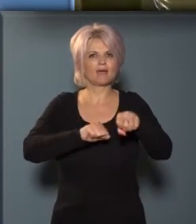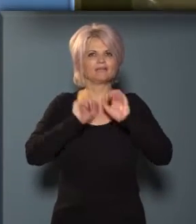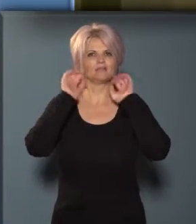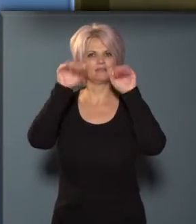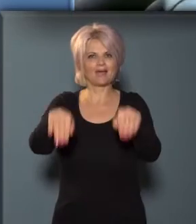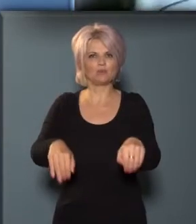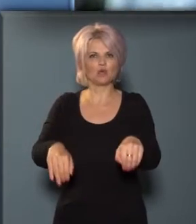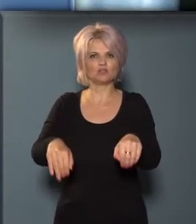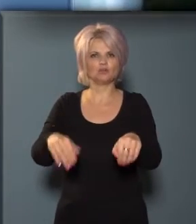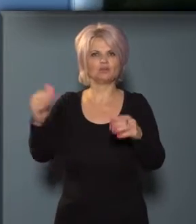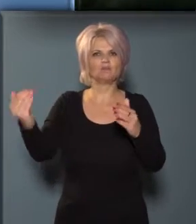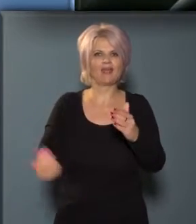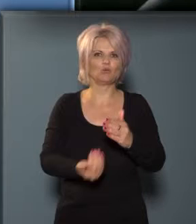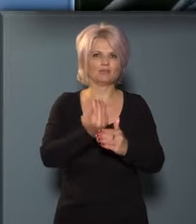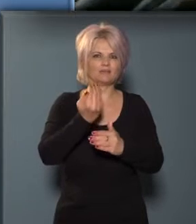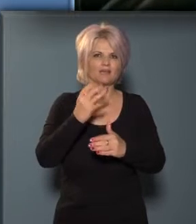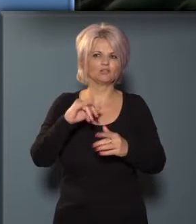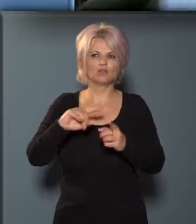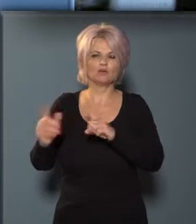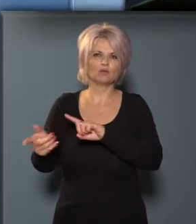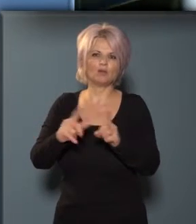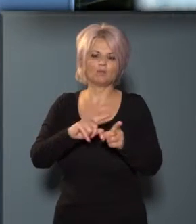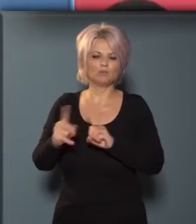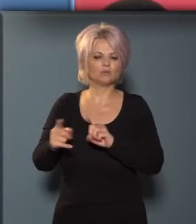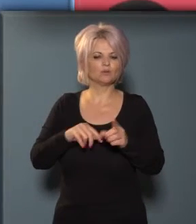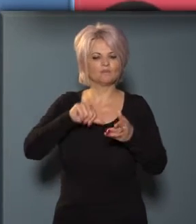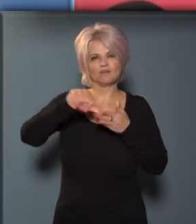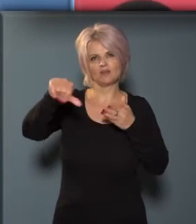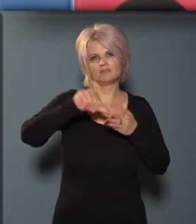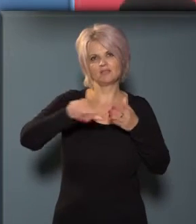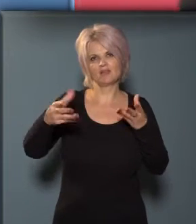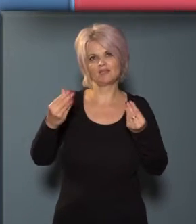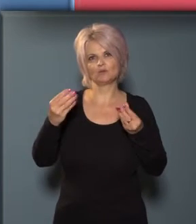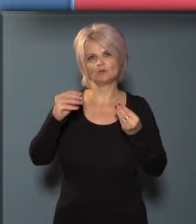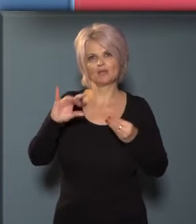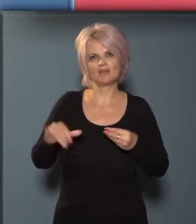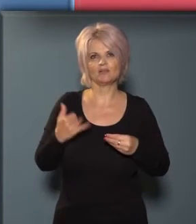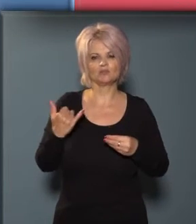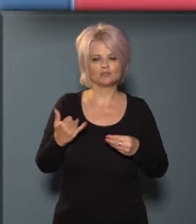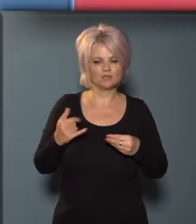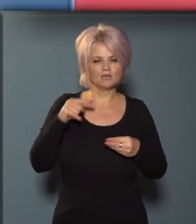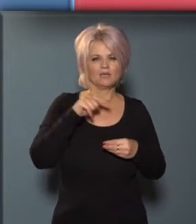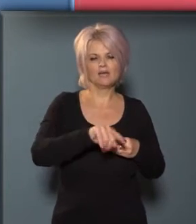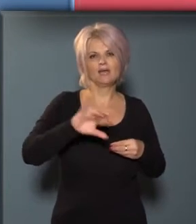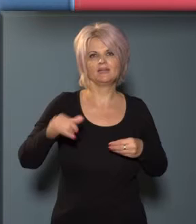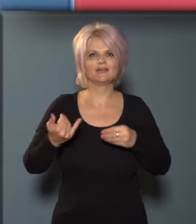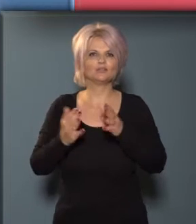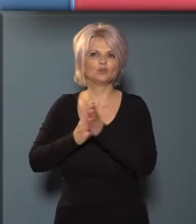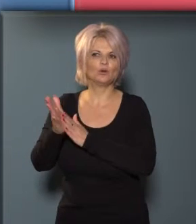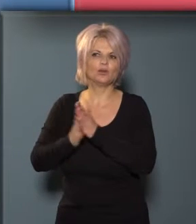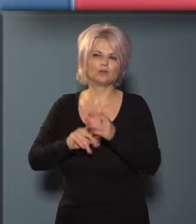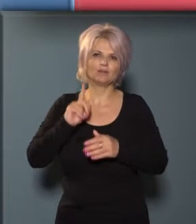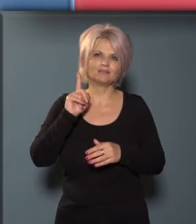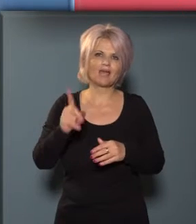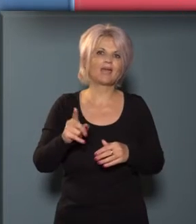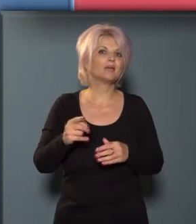támogassa a felújításokat is különböző financiális eszközökkel is. Ennek is örülünk, de